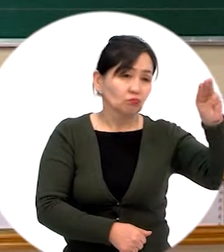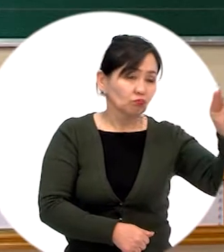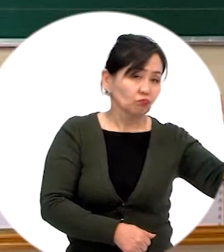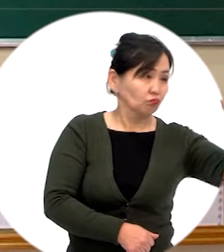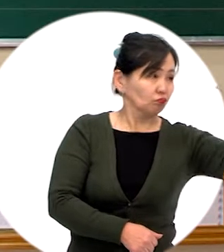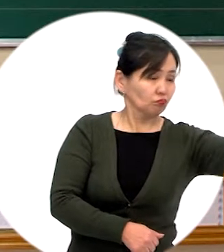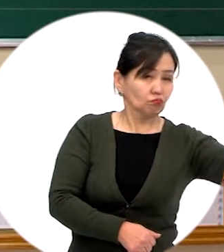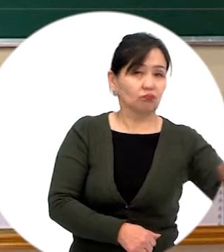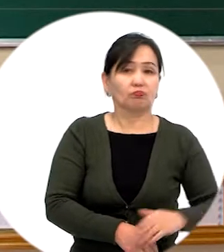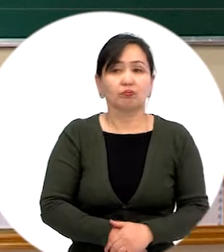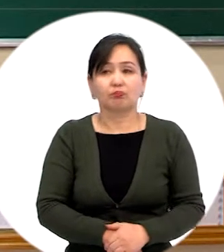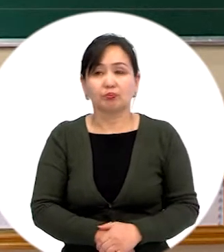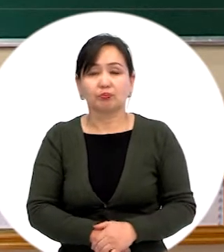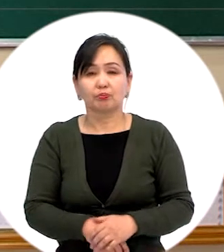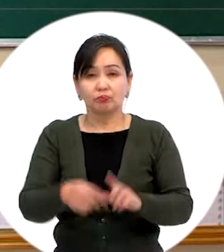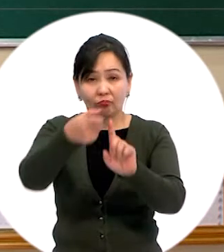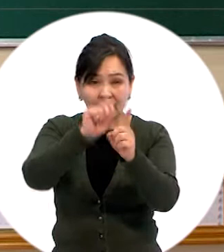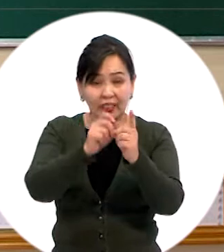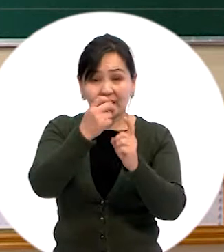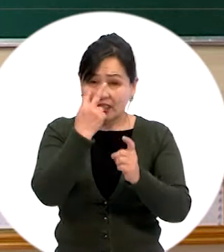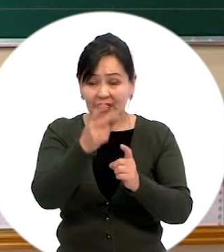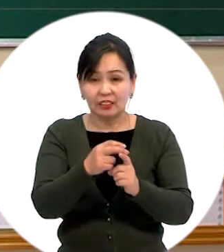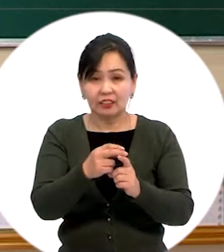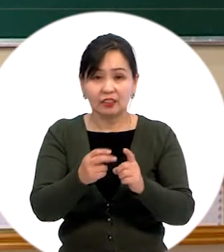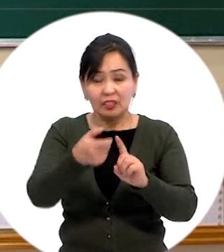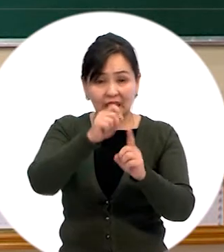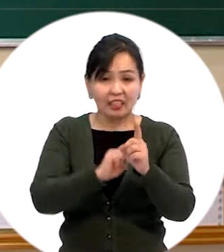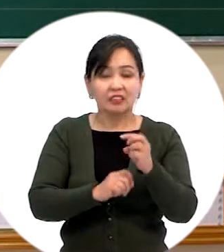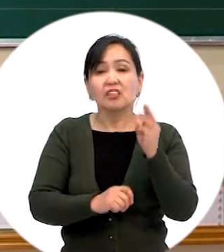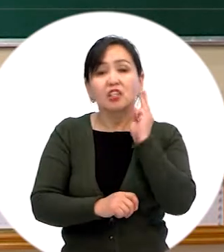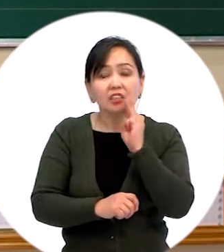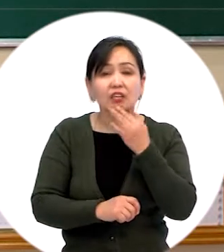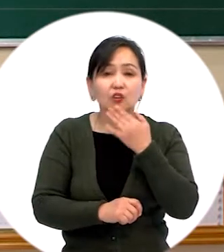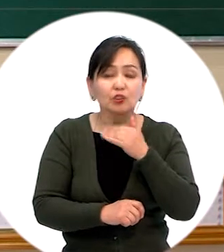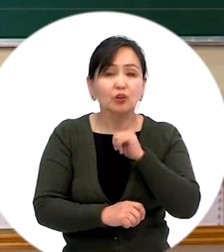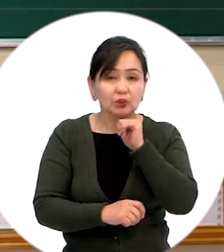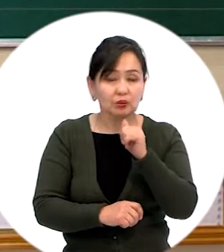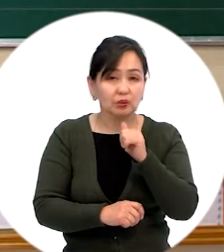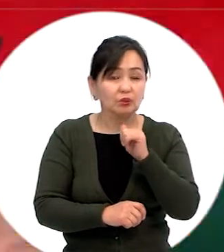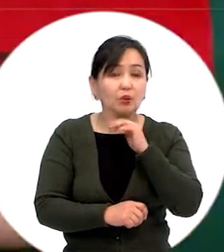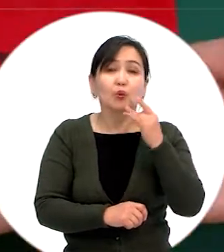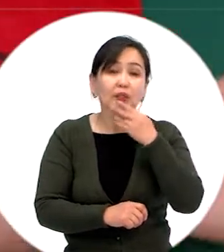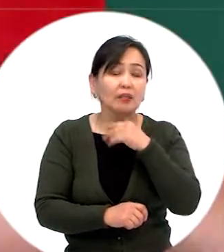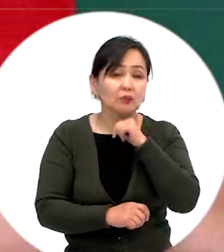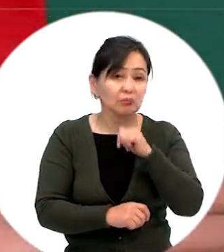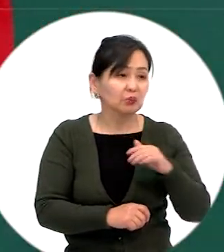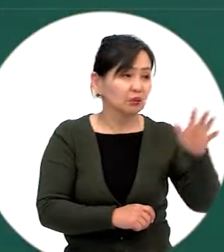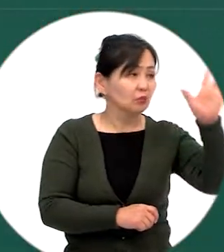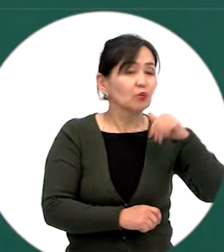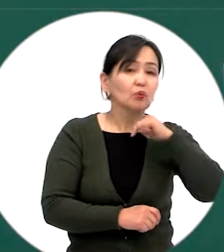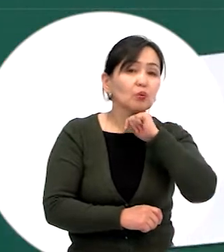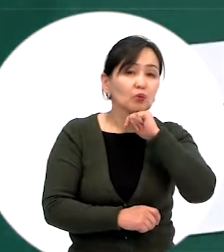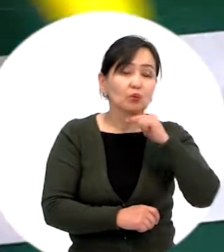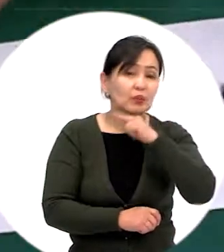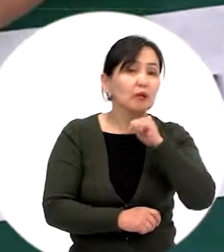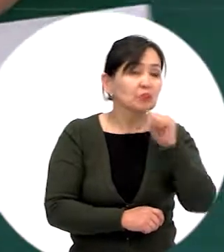За, гадлыг харъя. За, гадл маань шар өнгөтэй учраас улаан гэсэн хэсэгт орохгүй, улаан биш гэсэн